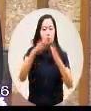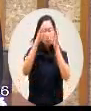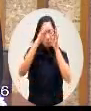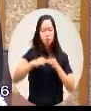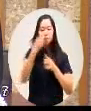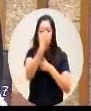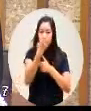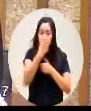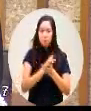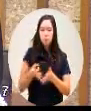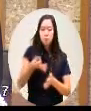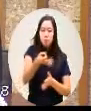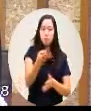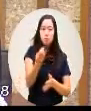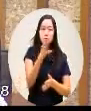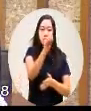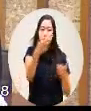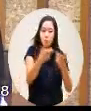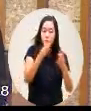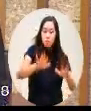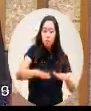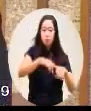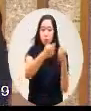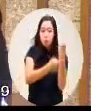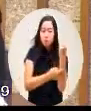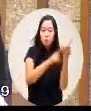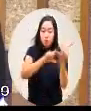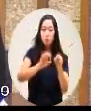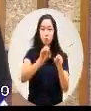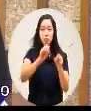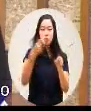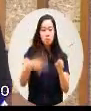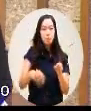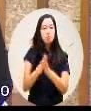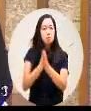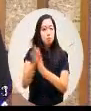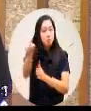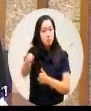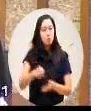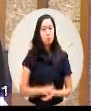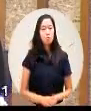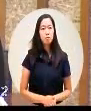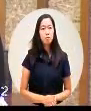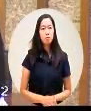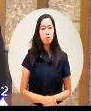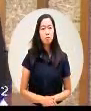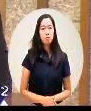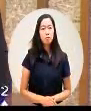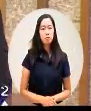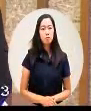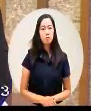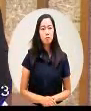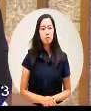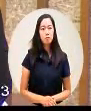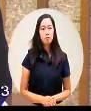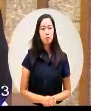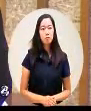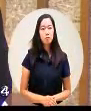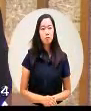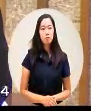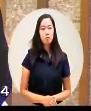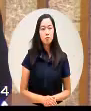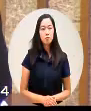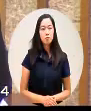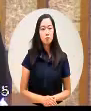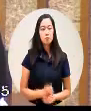么这样的收费是否符合现有的规定？那我们会来要求学校。 但教育没啦，较重要啦。 如果 好，咱教育一个